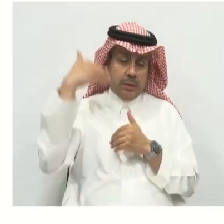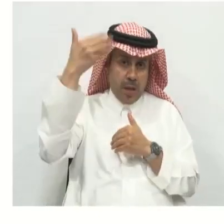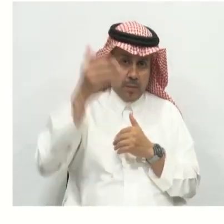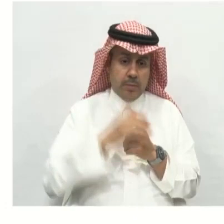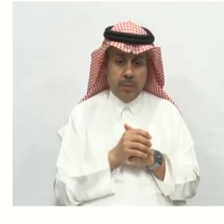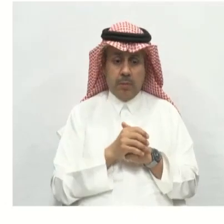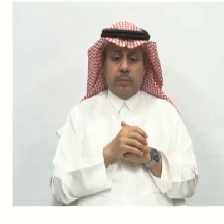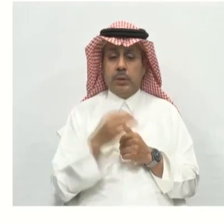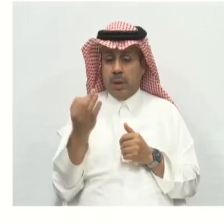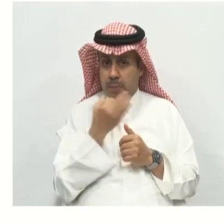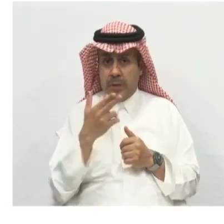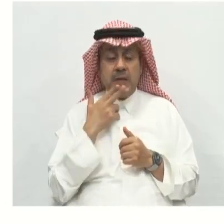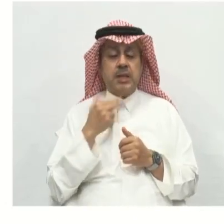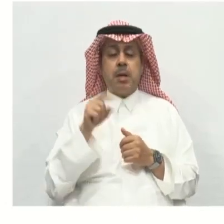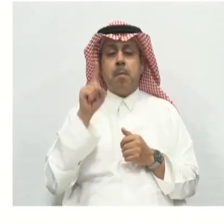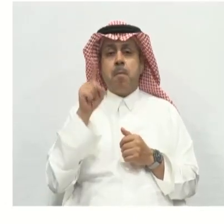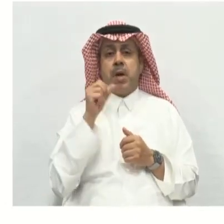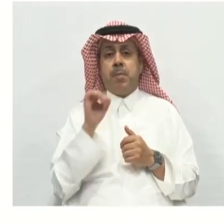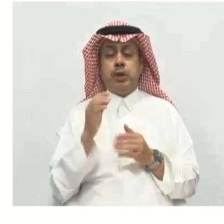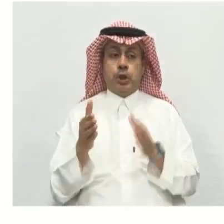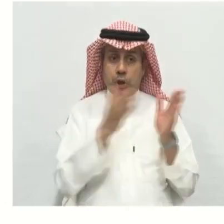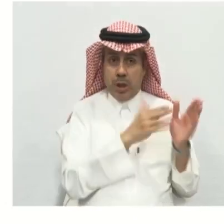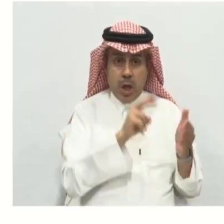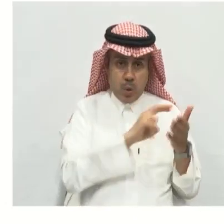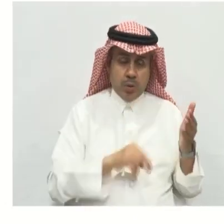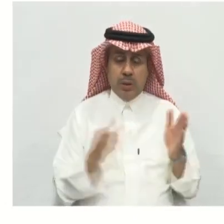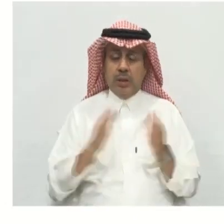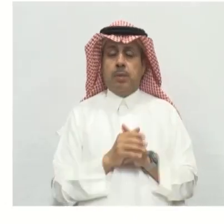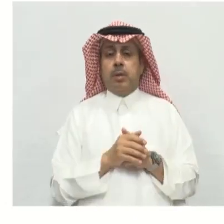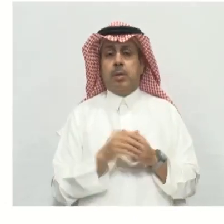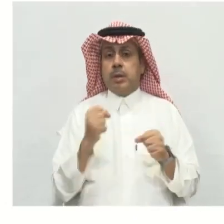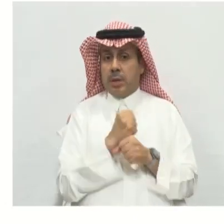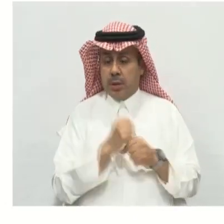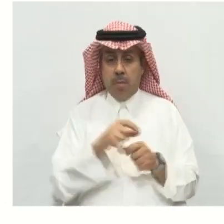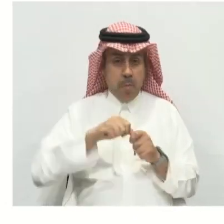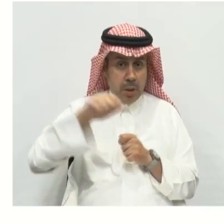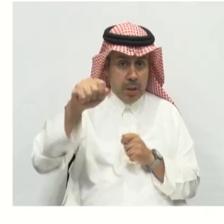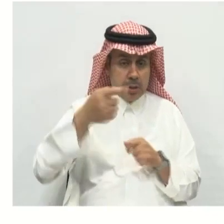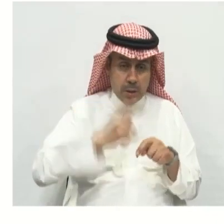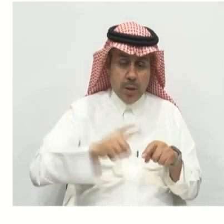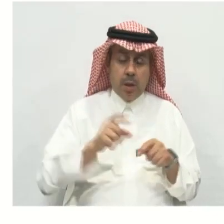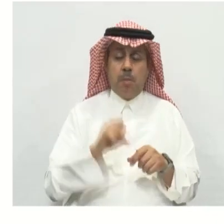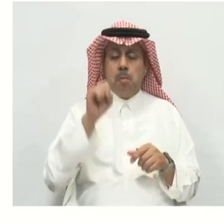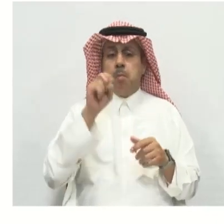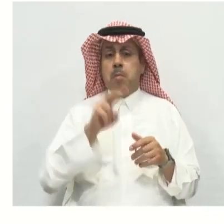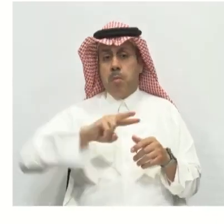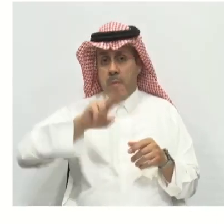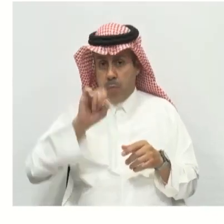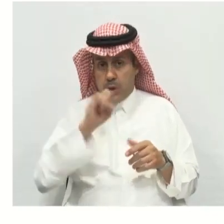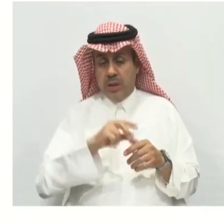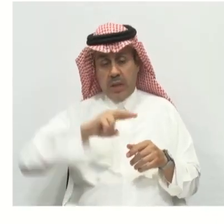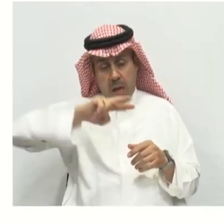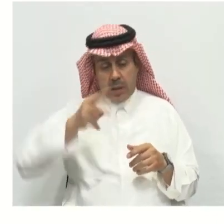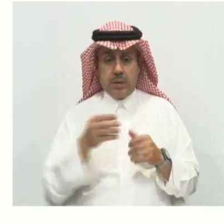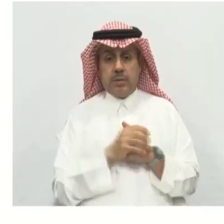في هذا الدرس تحدثنا عن تحسين البرمجه الاتجاهي النصوص تحديد العبارات استخدام مقياس التكرار المصطلح تكرار المستند العكسي في البرمجه